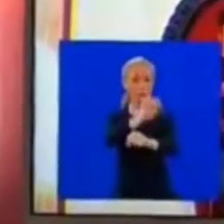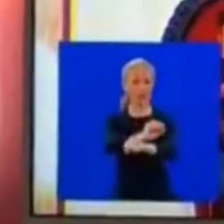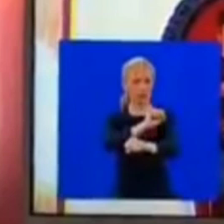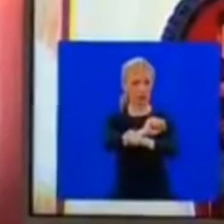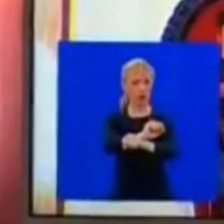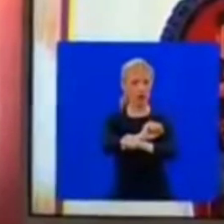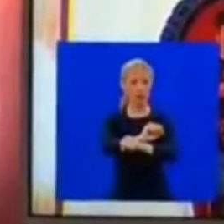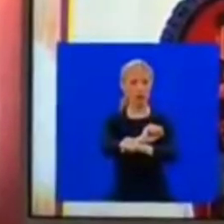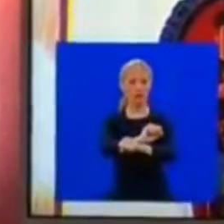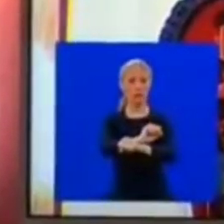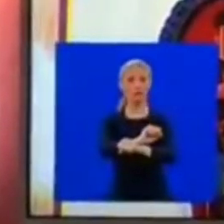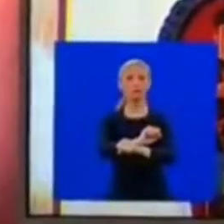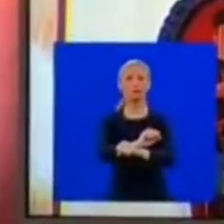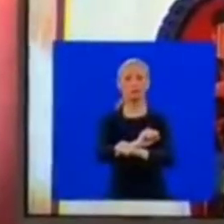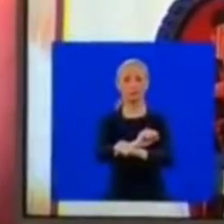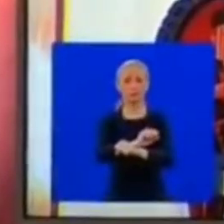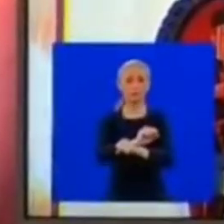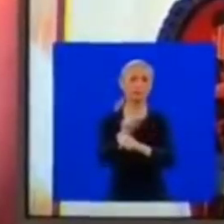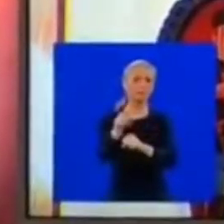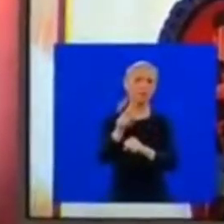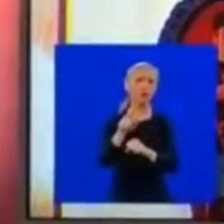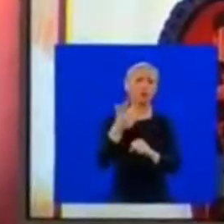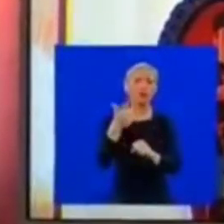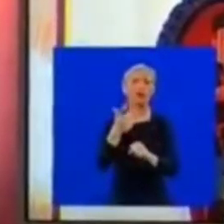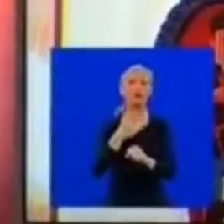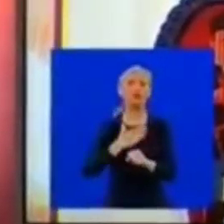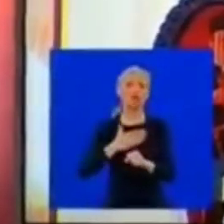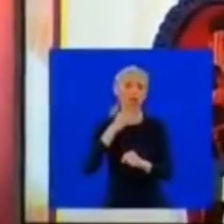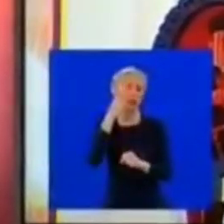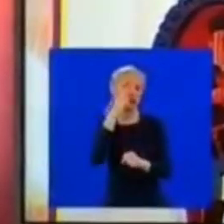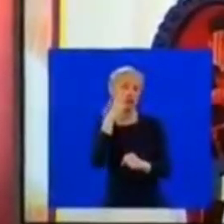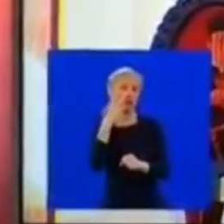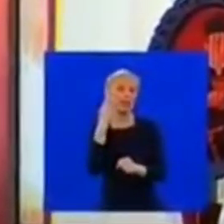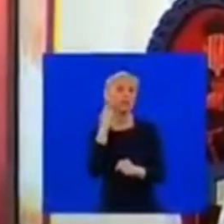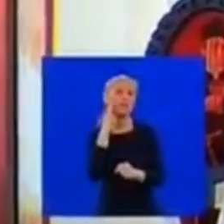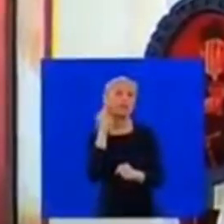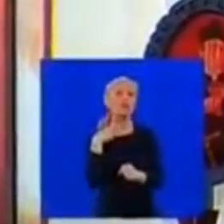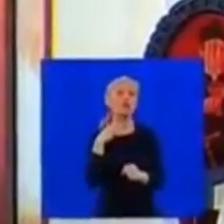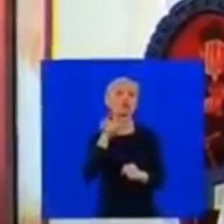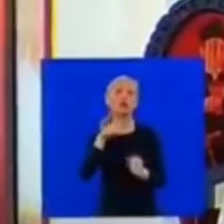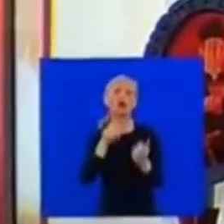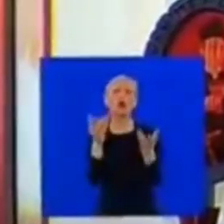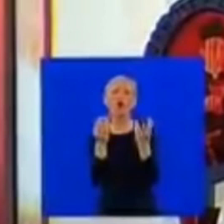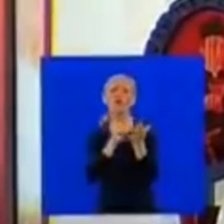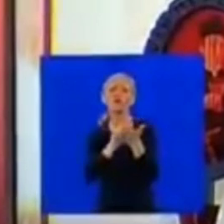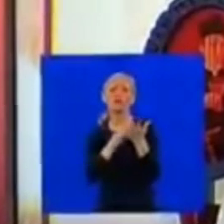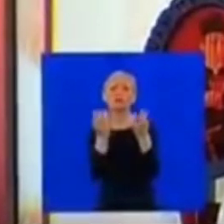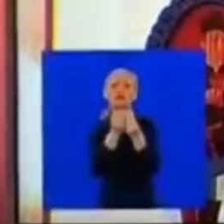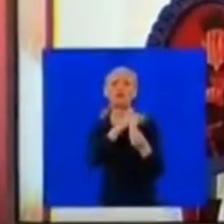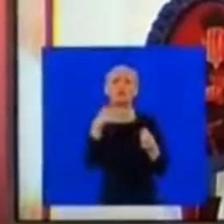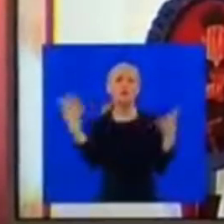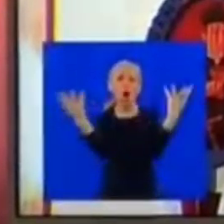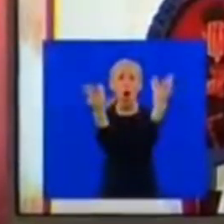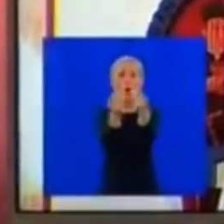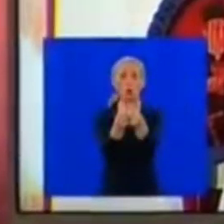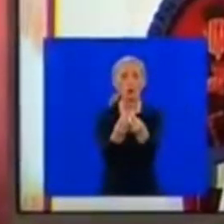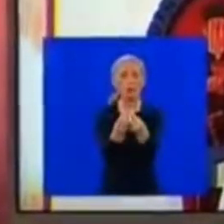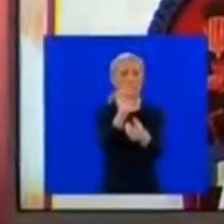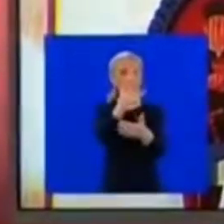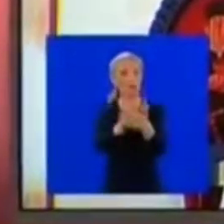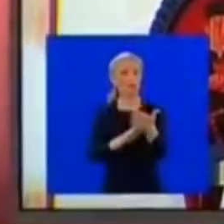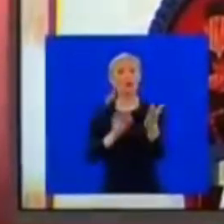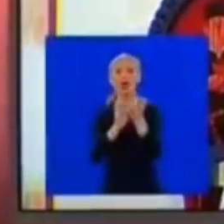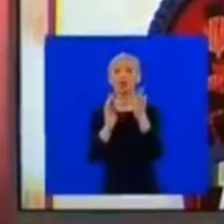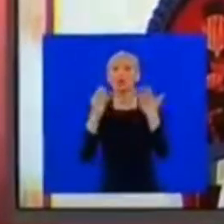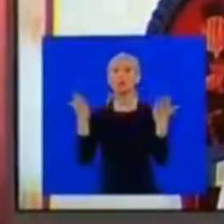zatvorenicima i oni su tako iz jedne želje vidjeti biskupa koji će provesti neko vrijeme s njima, okupili se i na početku